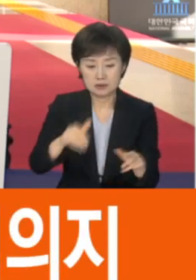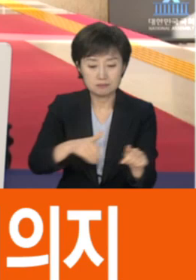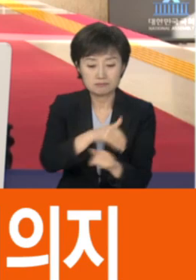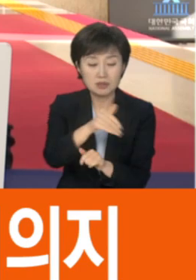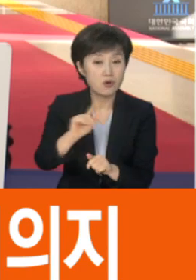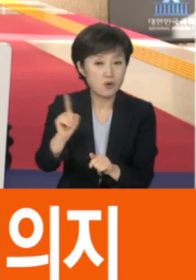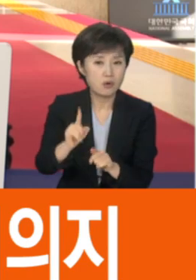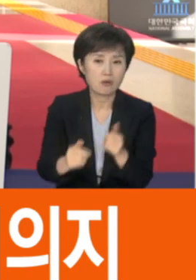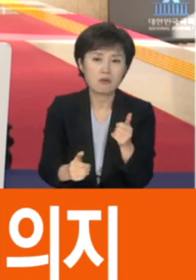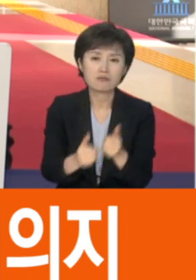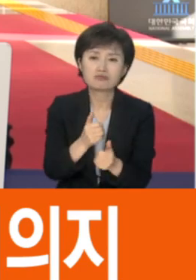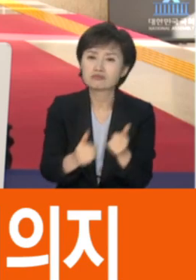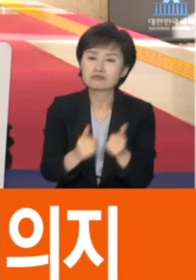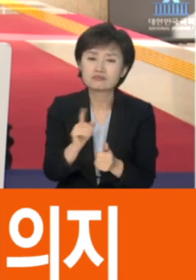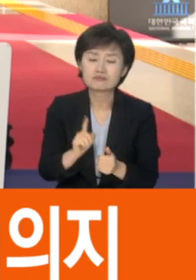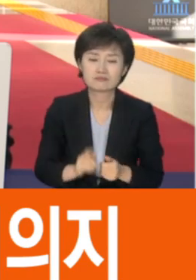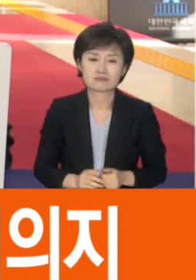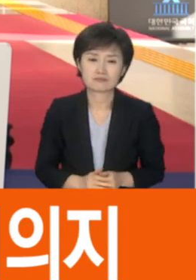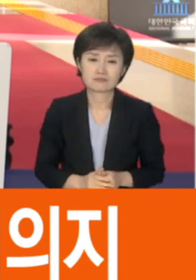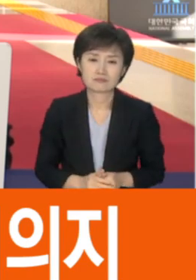하죠?